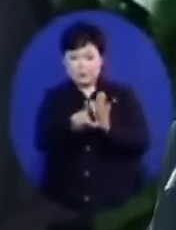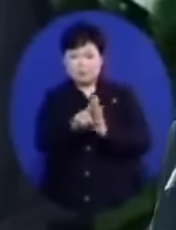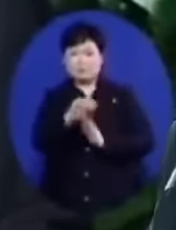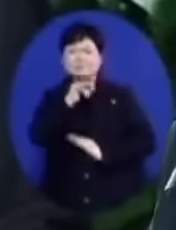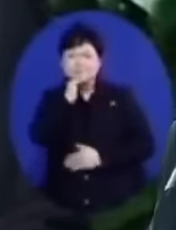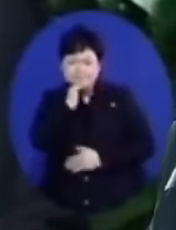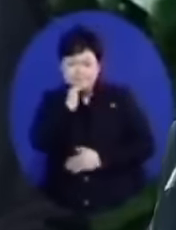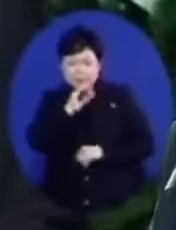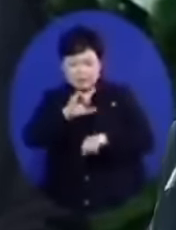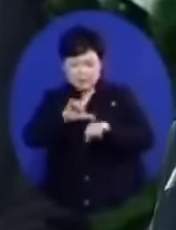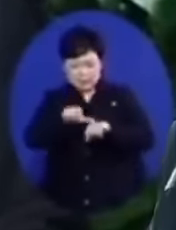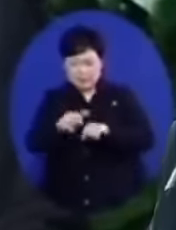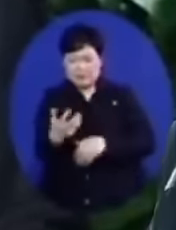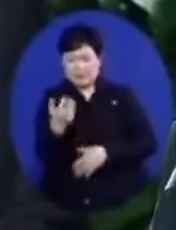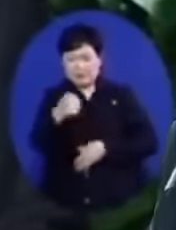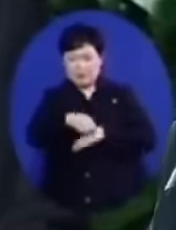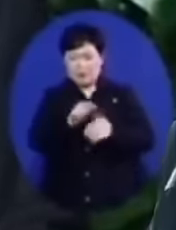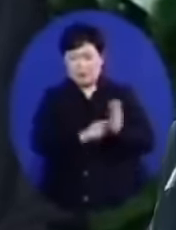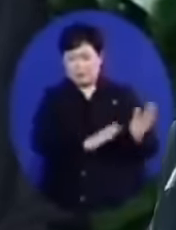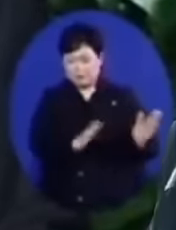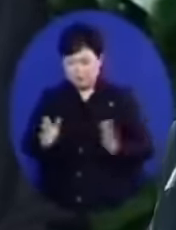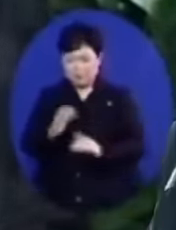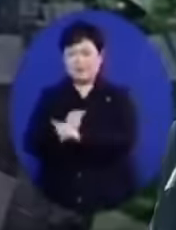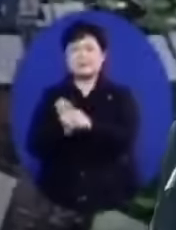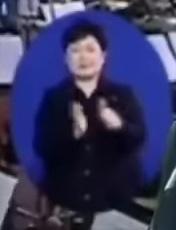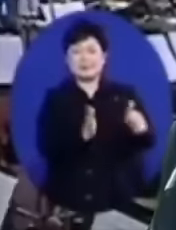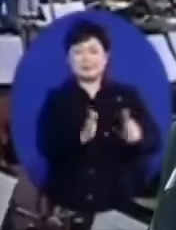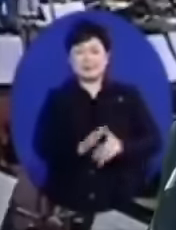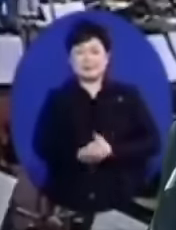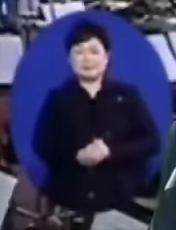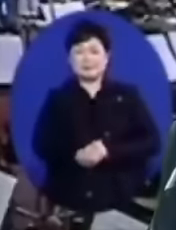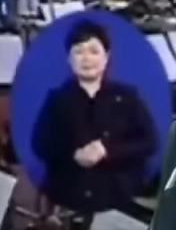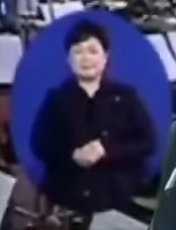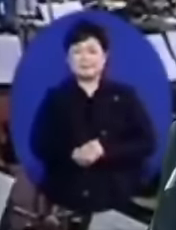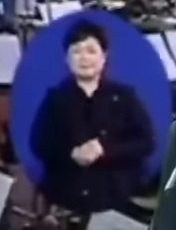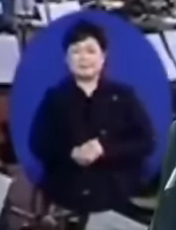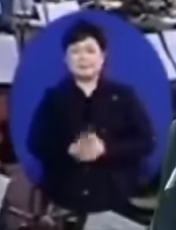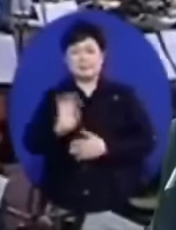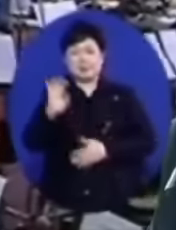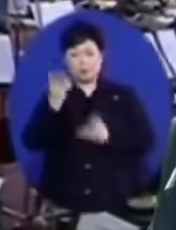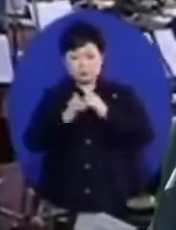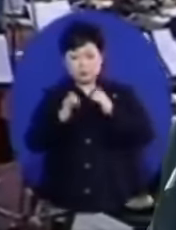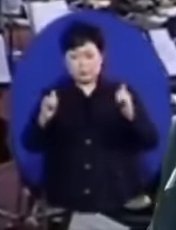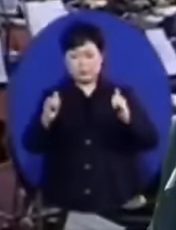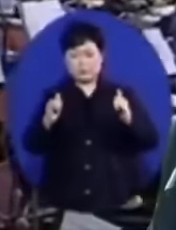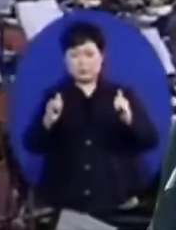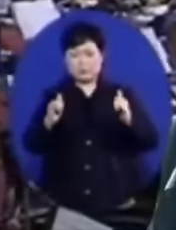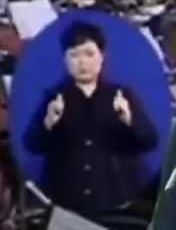기다리는 시간을 갖고 마음을 정비해야 되는 것입니다. 요사이 사람들이 너무